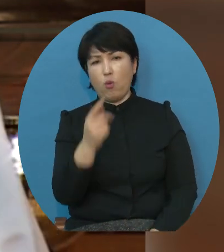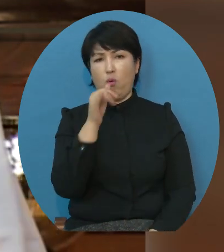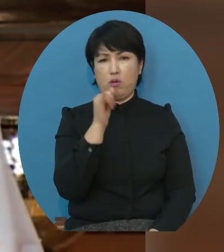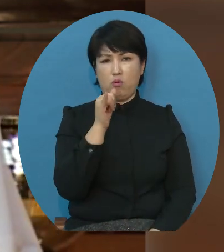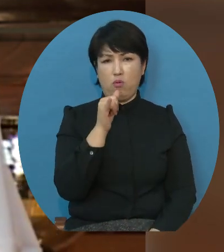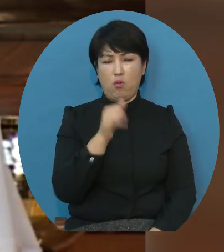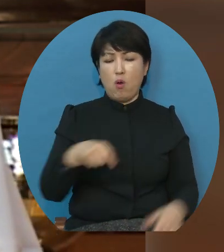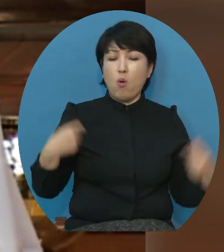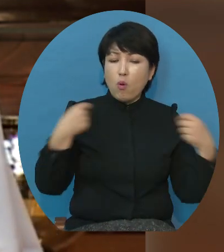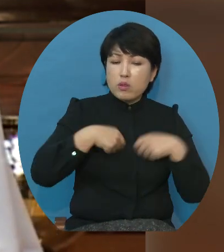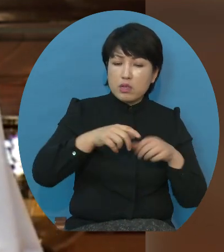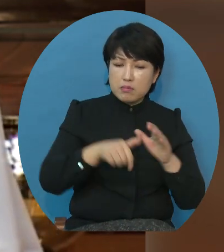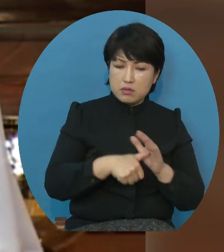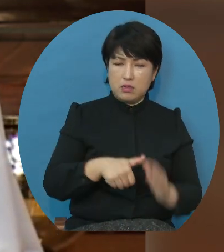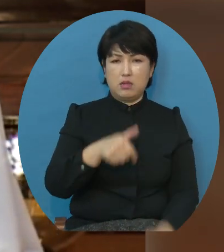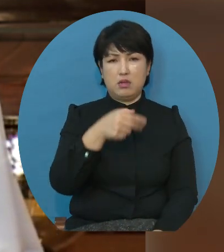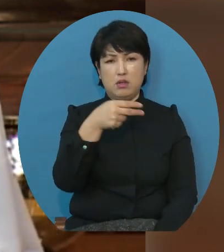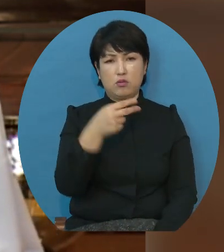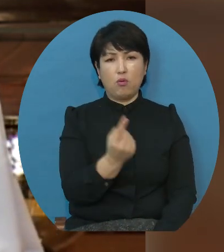여기에 거가 있고